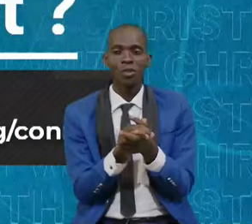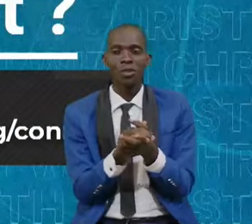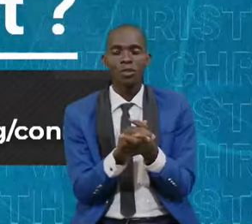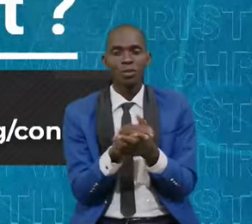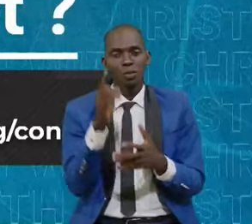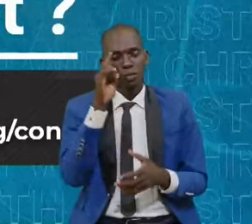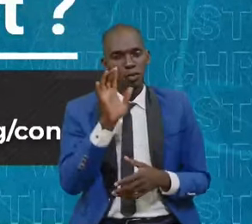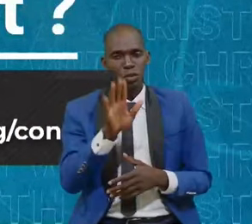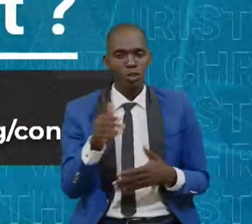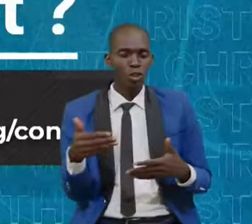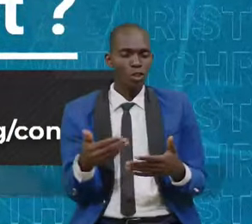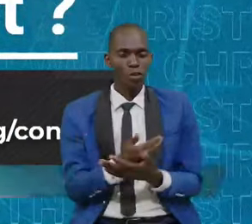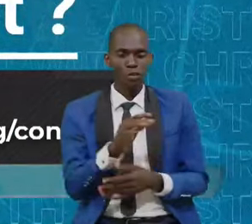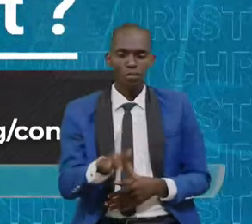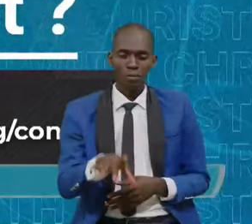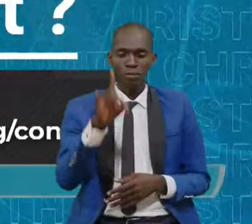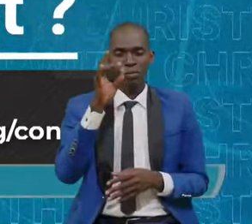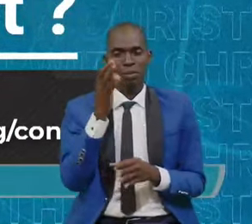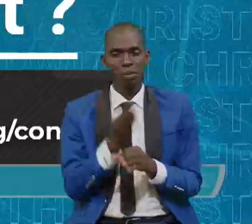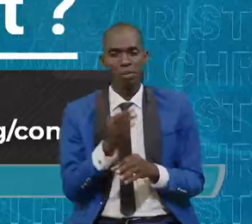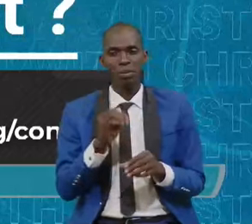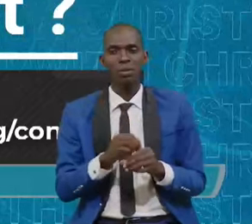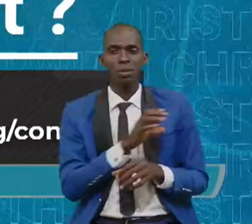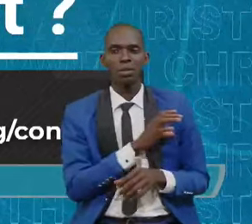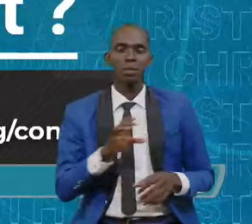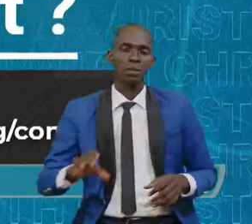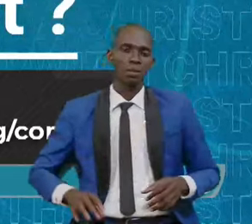pour votre nouvelle foi en Christ.